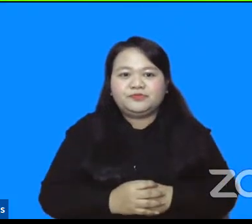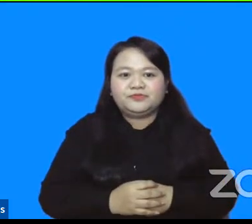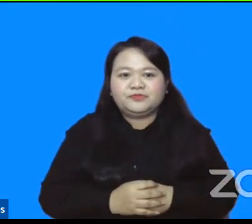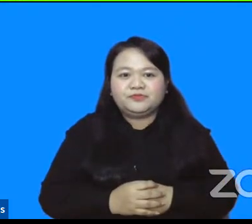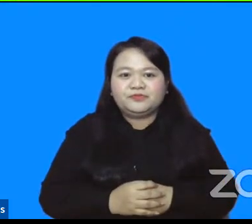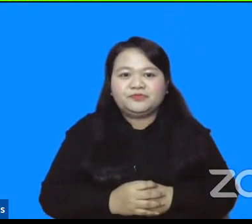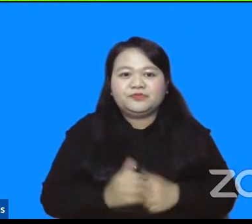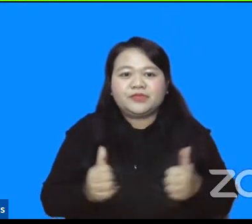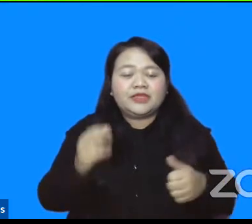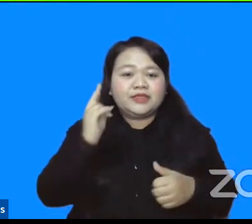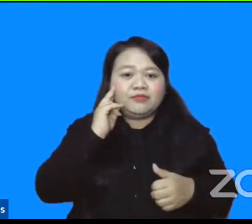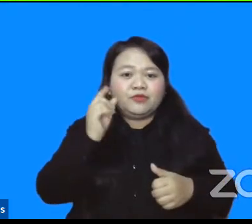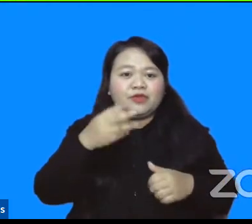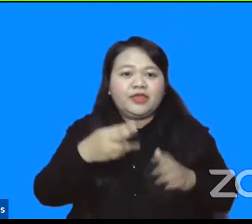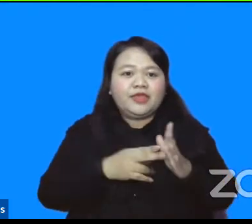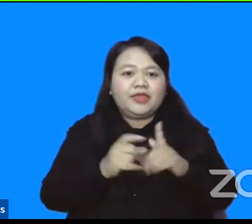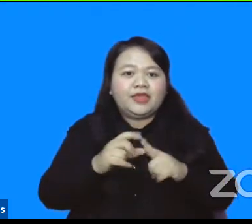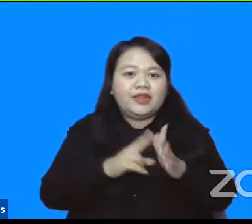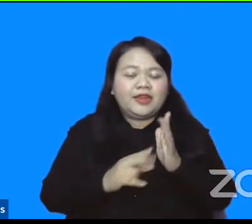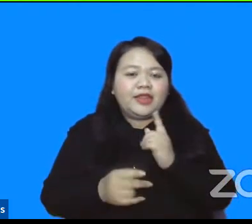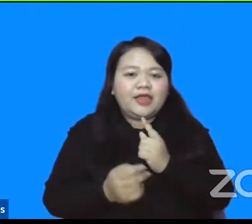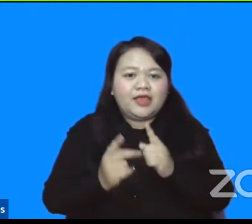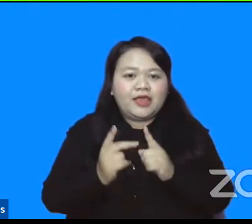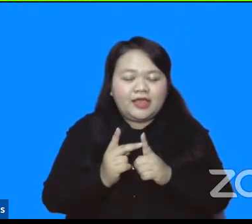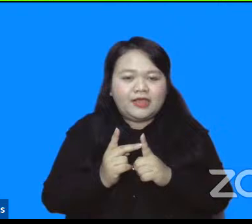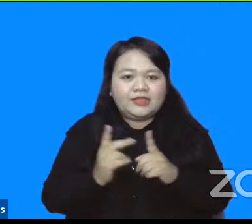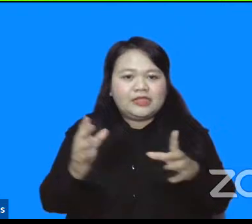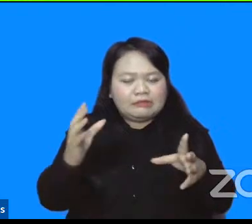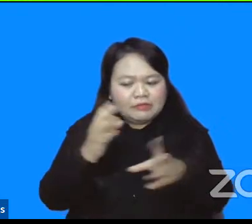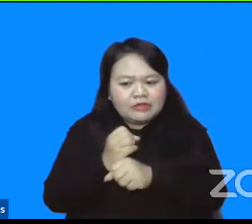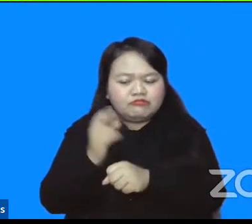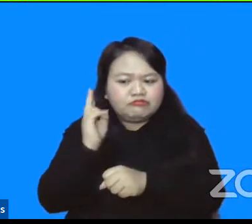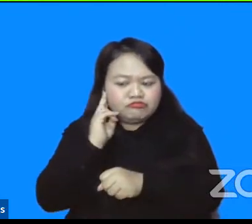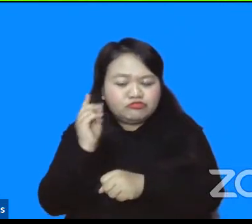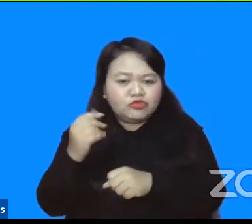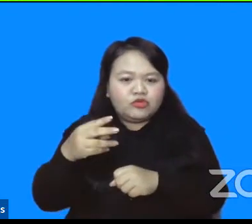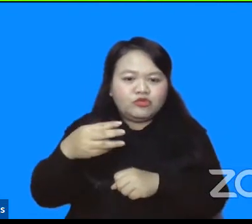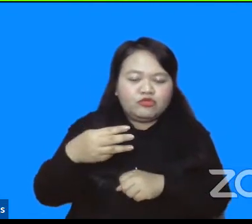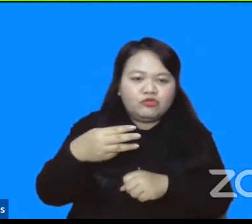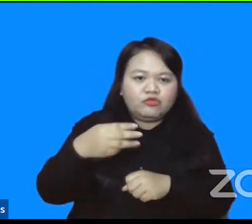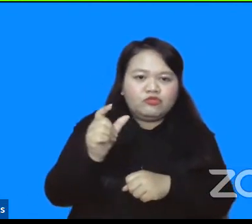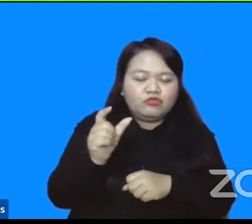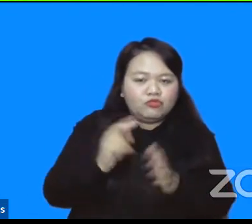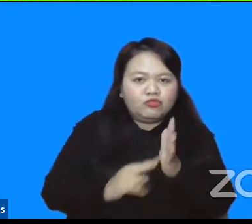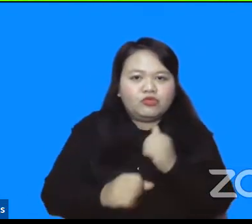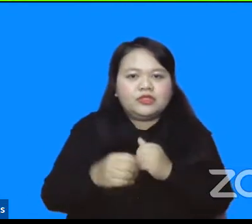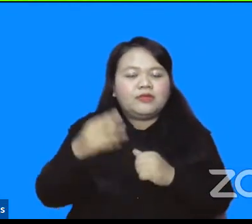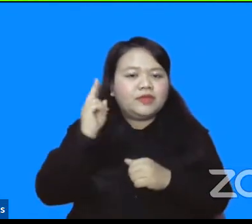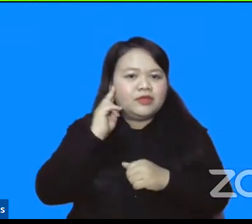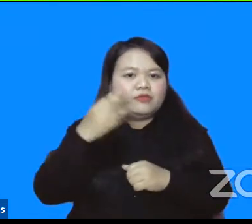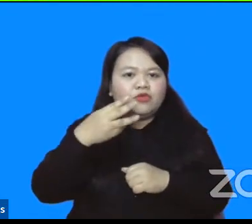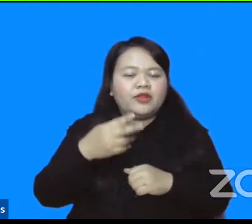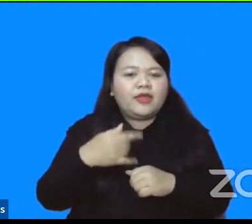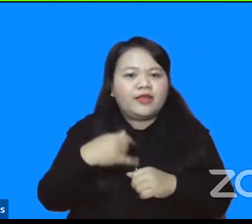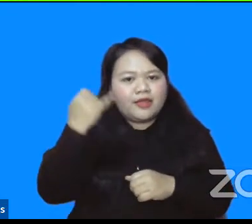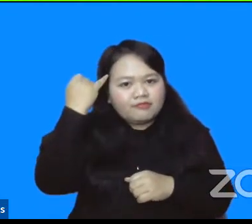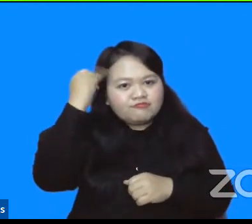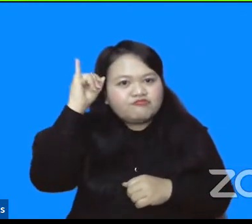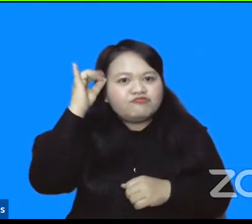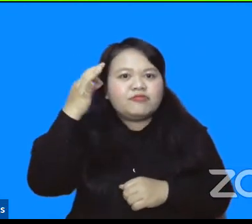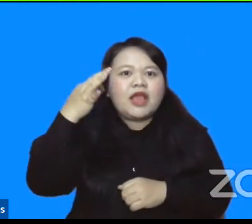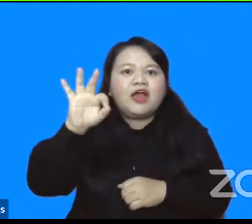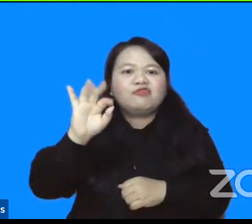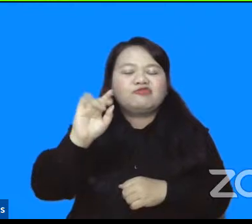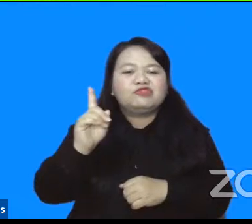Baik Bunda Endah, berarti kalau misalkan Ani rangkum dari Bunda dan juga Bunda Endah itu tadi ada terobosan baru karena ini merupakan